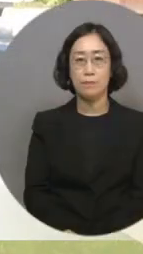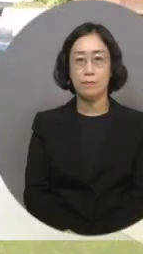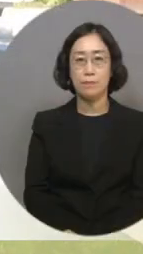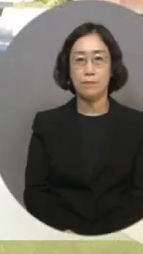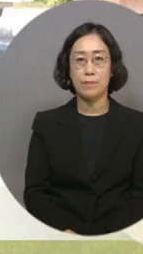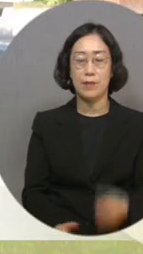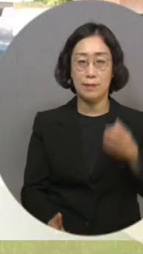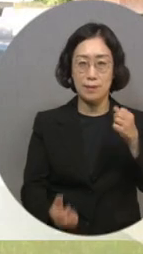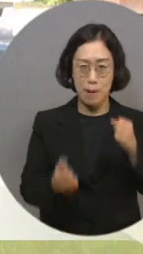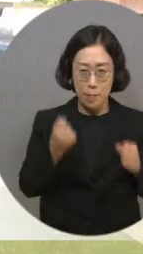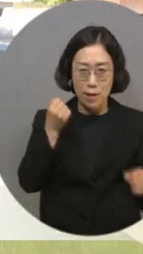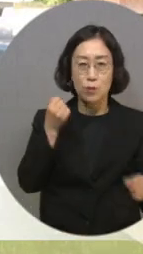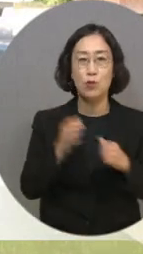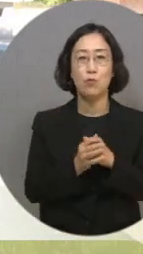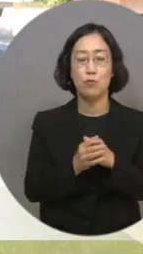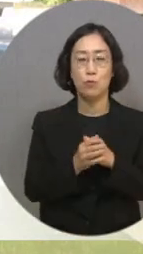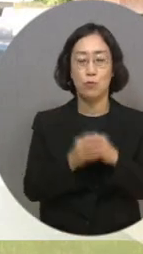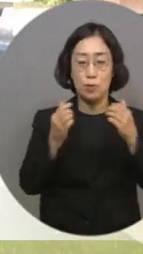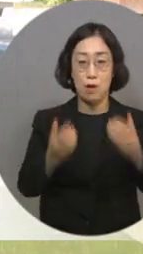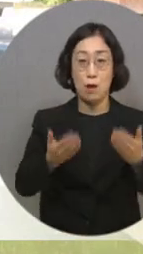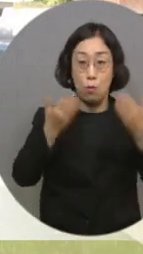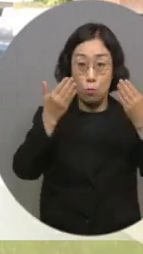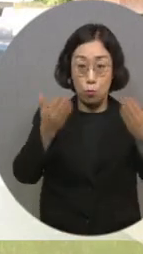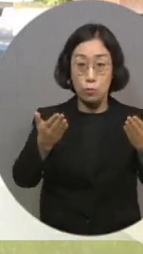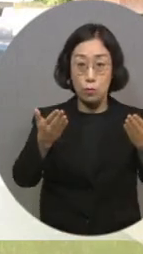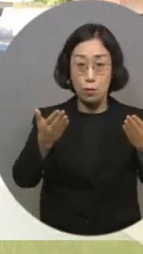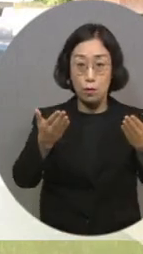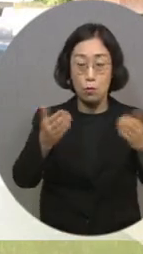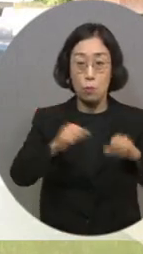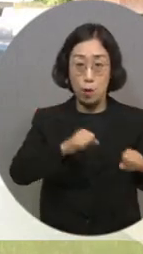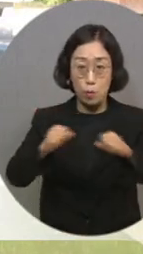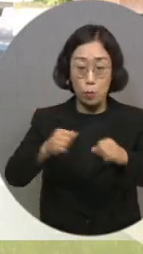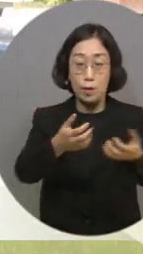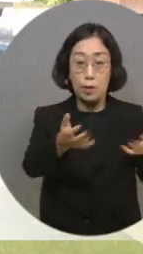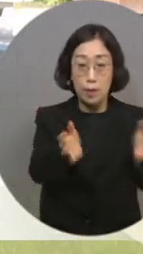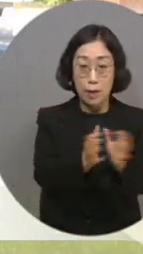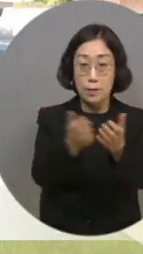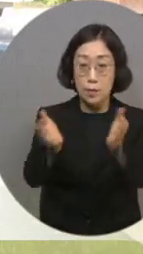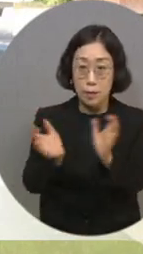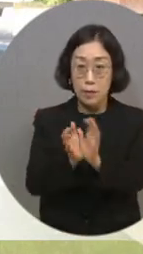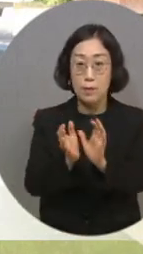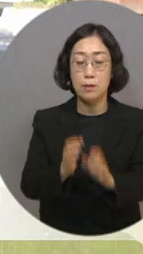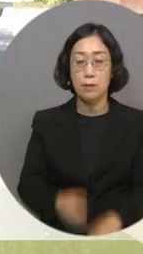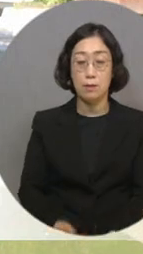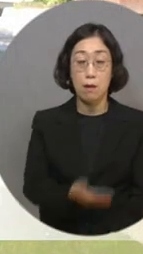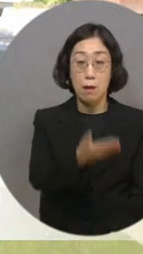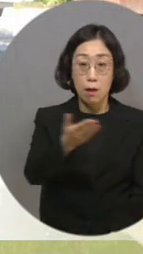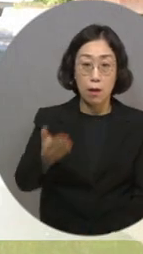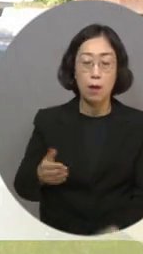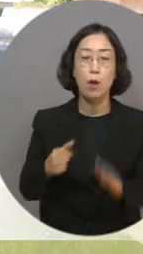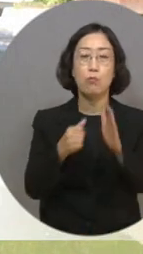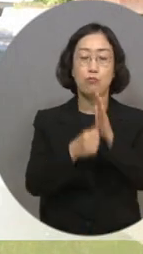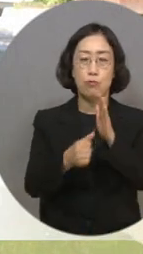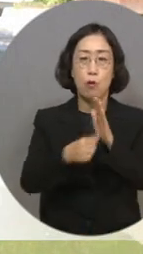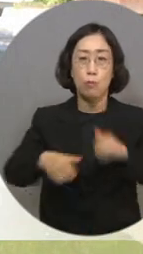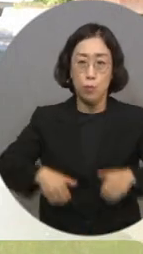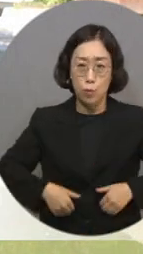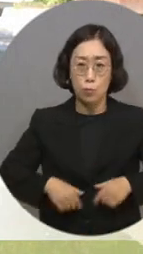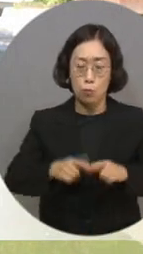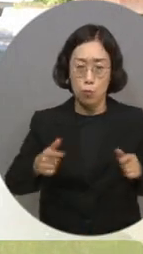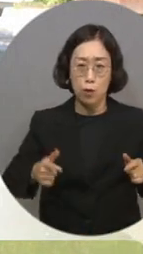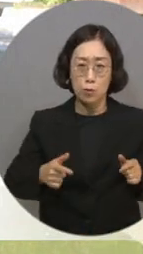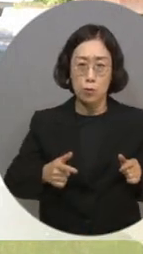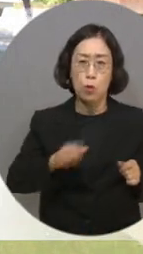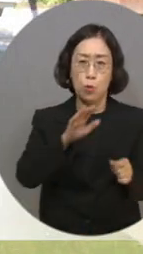지금 이렇게 그 자발적으로 봉사를 하시는 단체들에게 장비를 포함해서 많은 부분을 지원을 좀